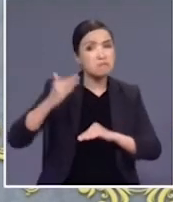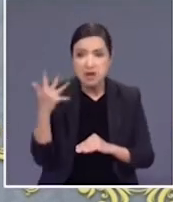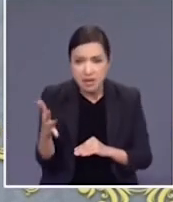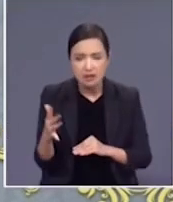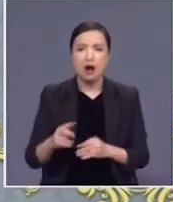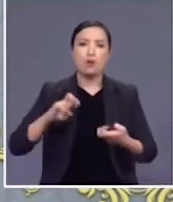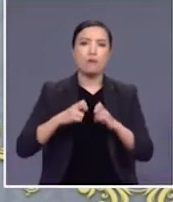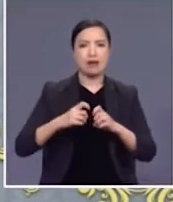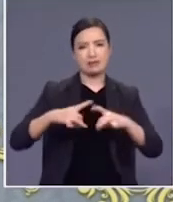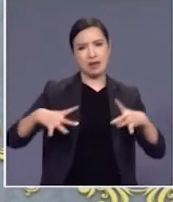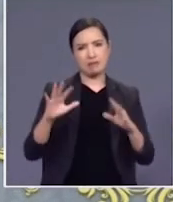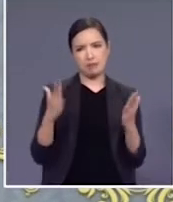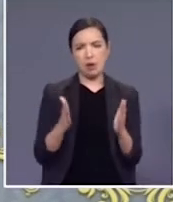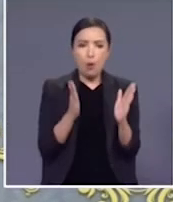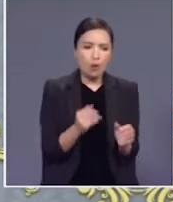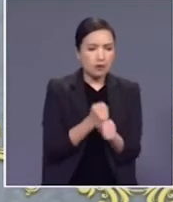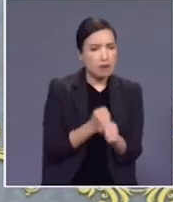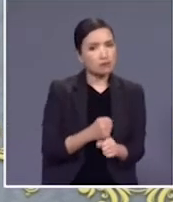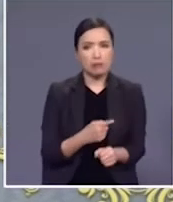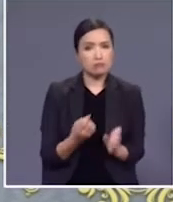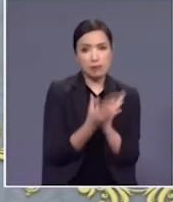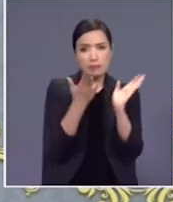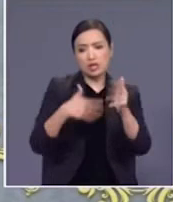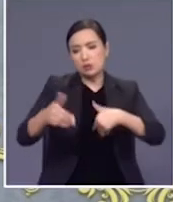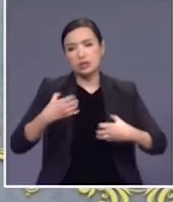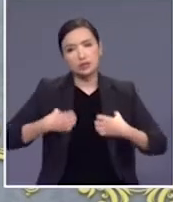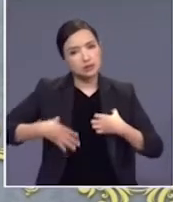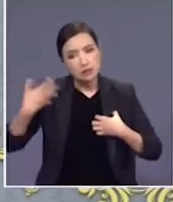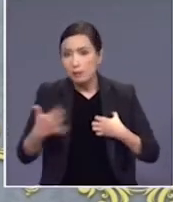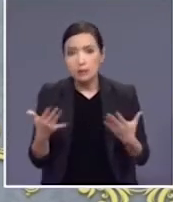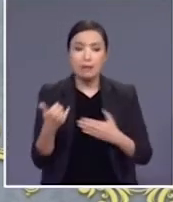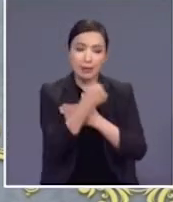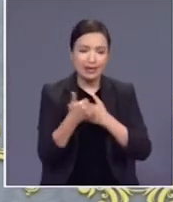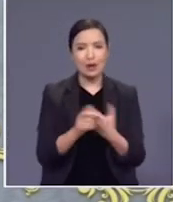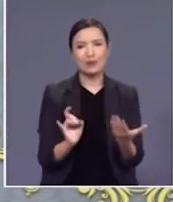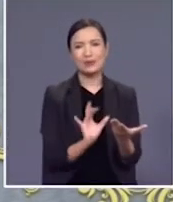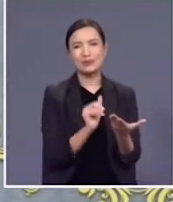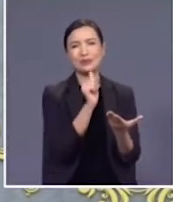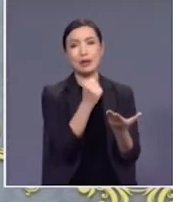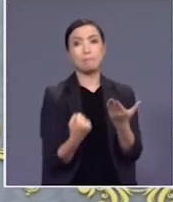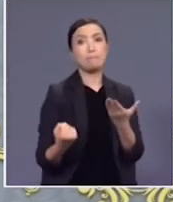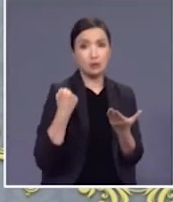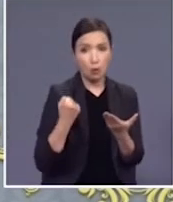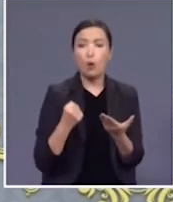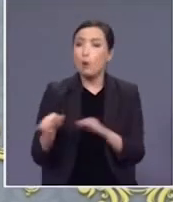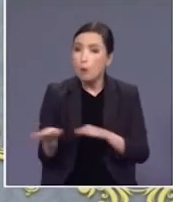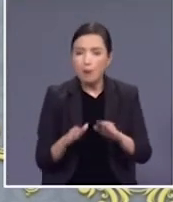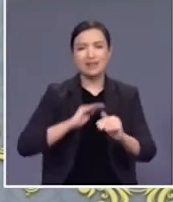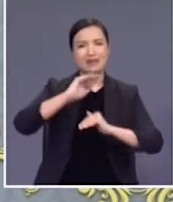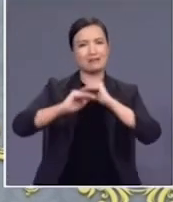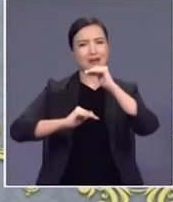เกิดความขัดแย้งนะครับเจ้าที่ก็ไม่เสียหายประชาชนก็ไม่เดือดร้อนประเทศก็มีเสถียรภาพแล้วก็จะพร้อมสำหรับการพัฒน